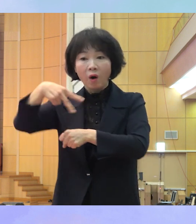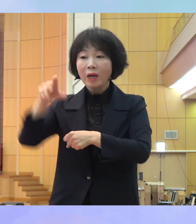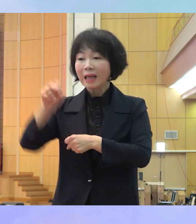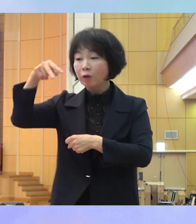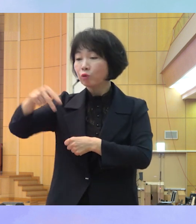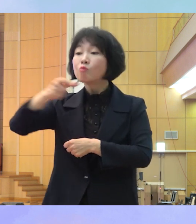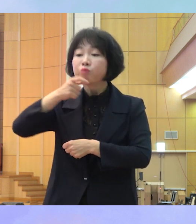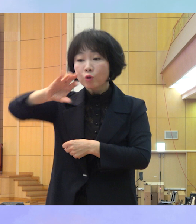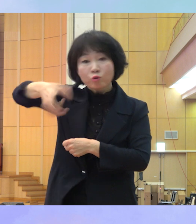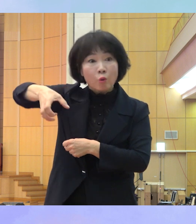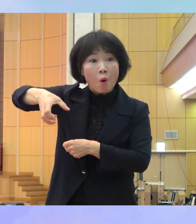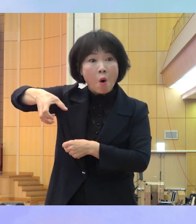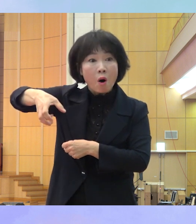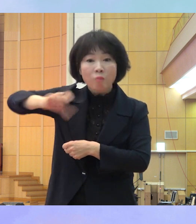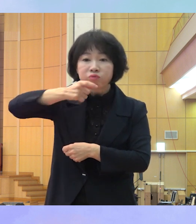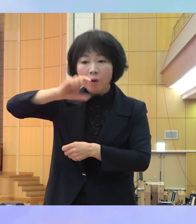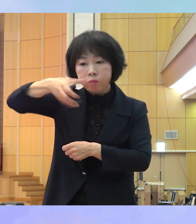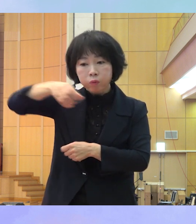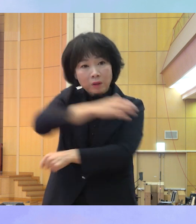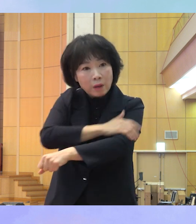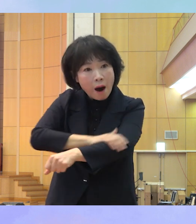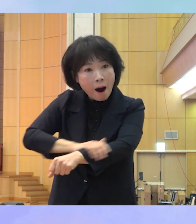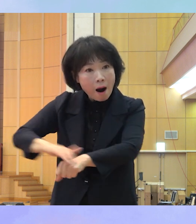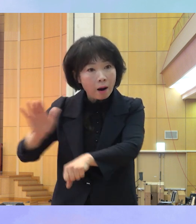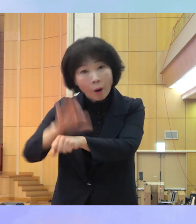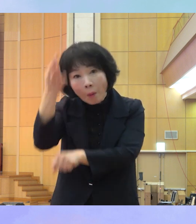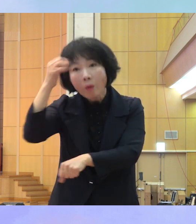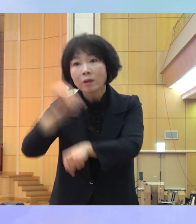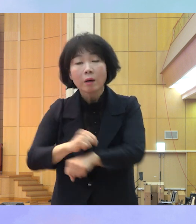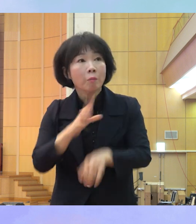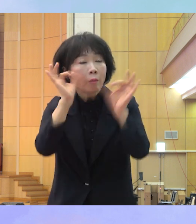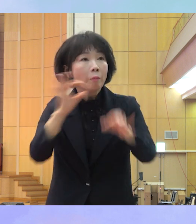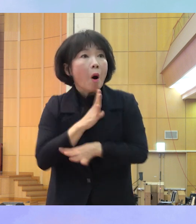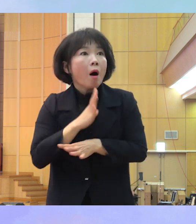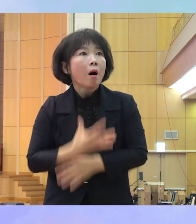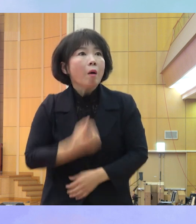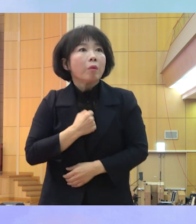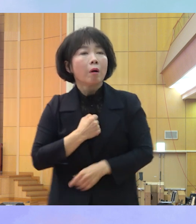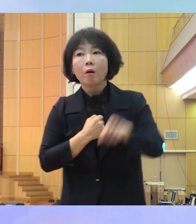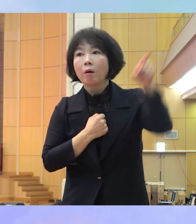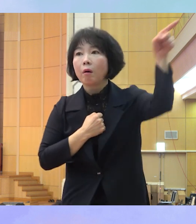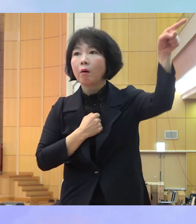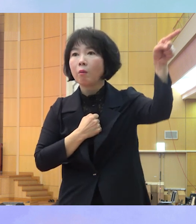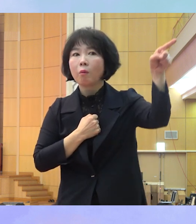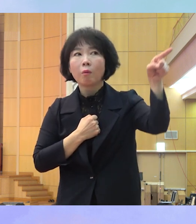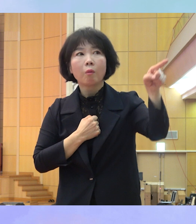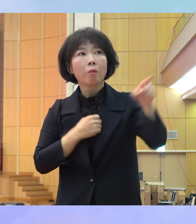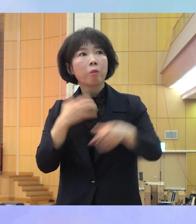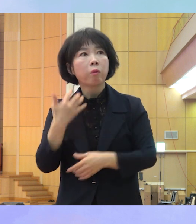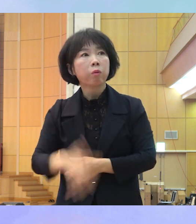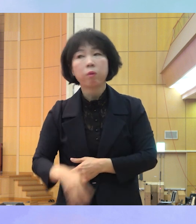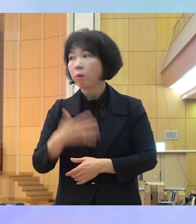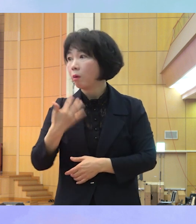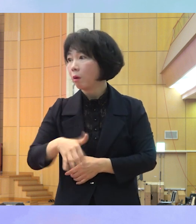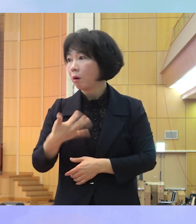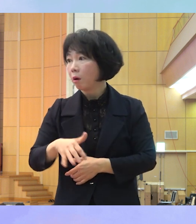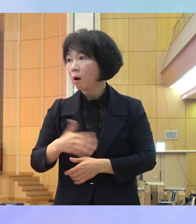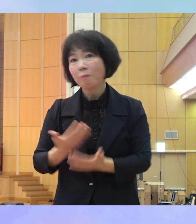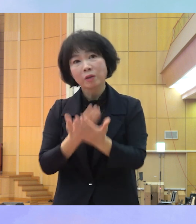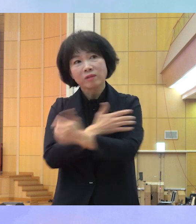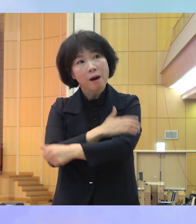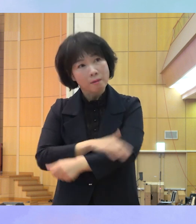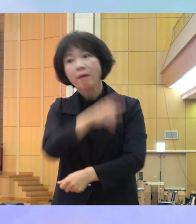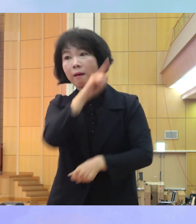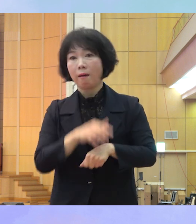하수도 이런 설치가 다 돼 있더라고요. 깜짝 놀랐습니다. 근데 애굽 나라가 옛날에, 그런데 성경에 보니까 잠언에